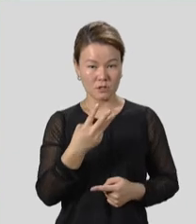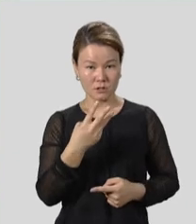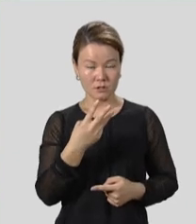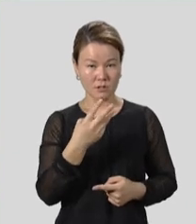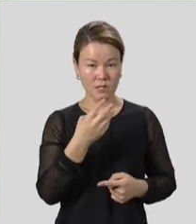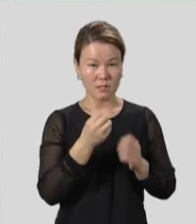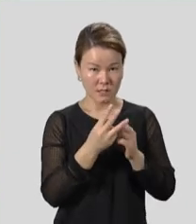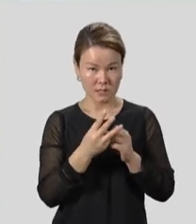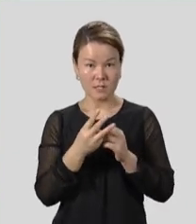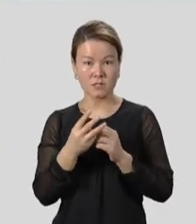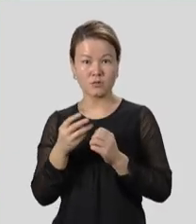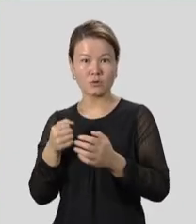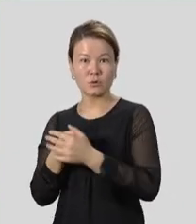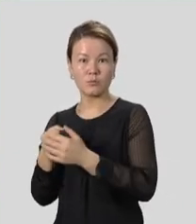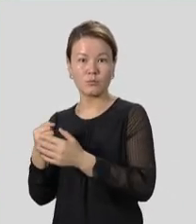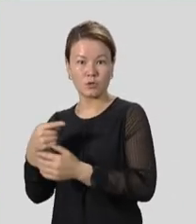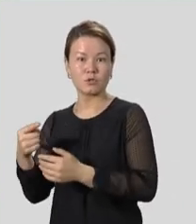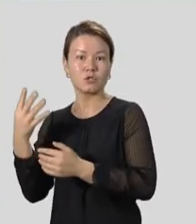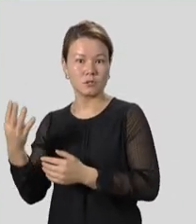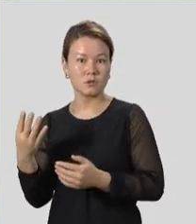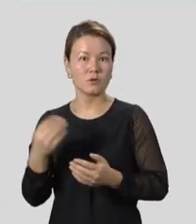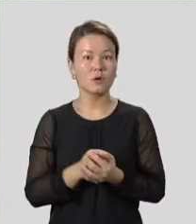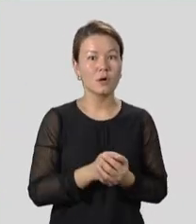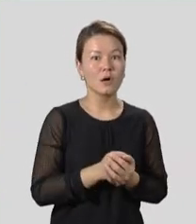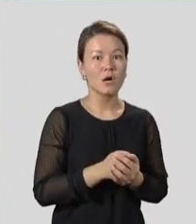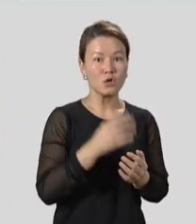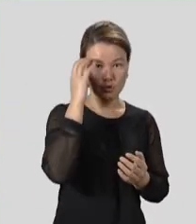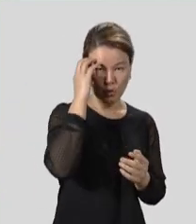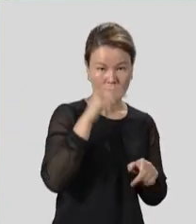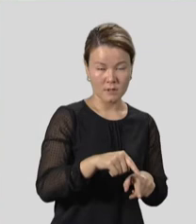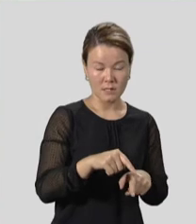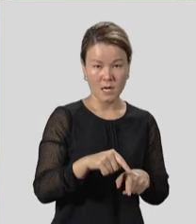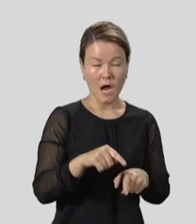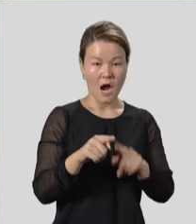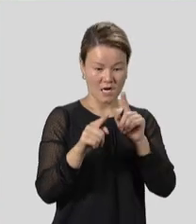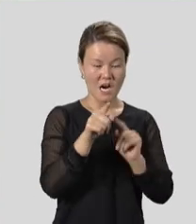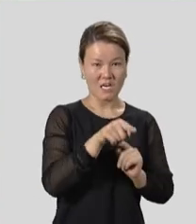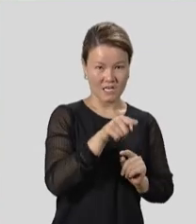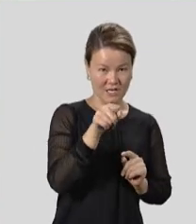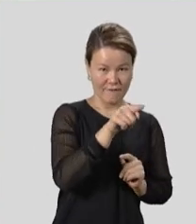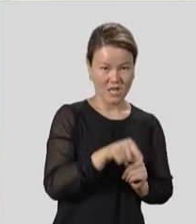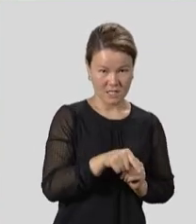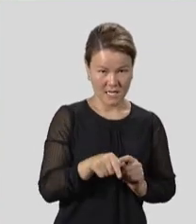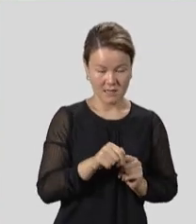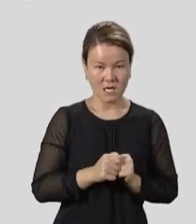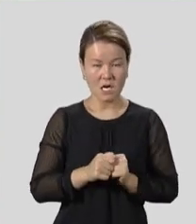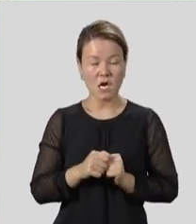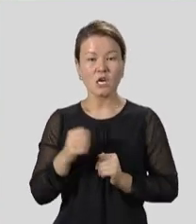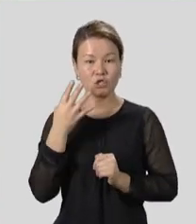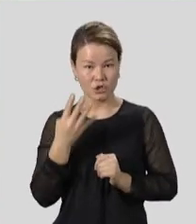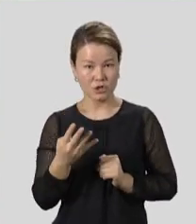4. Минус 13, точка темная, скобка квадратная, 4,